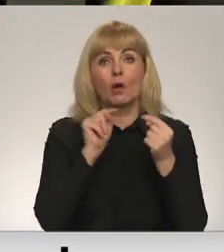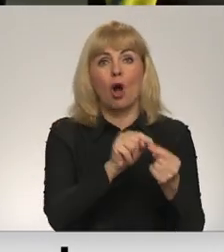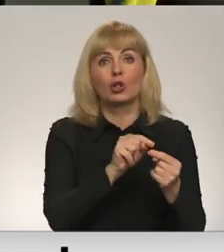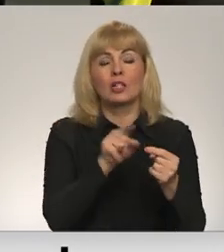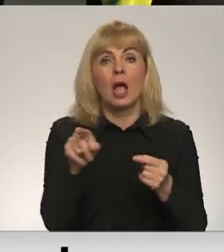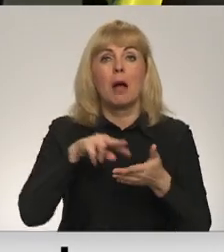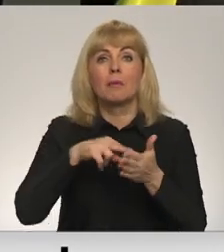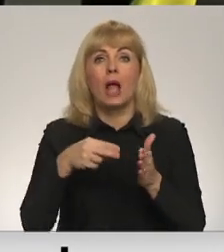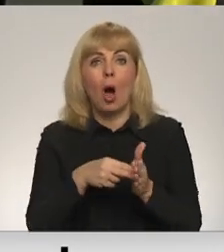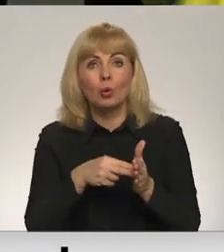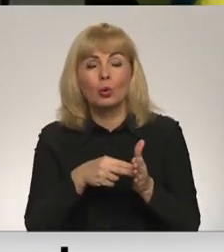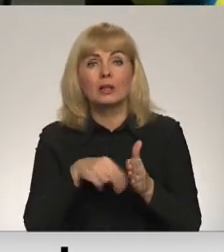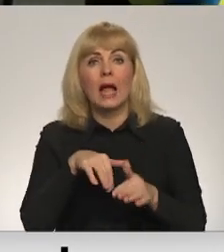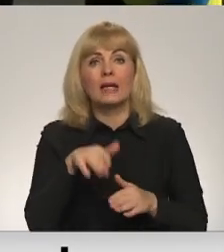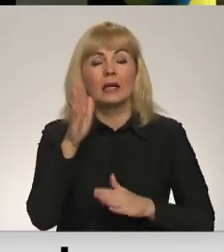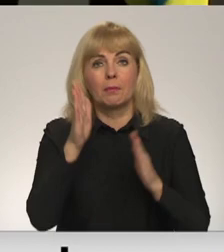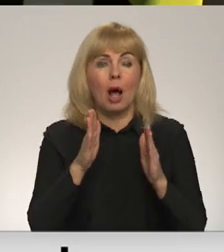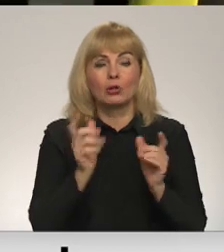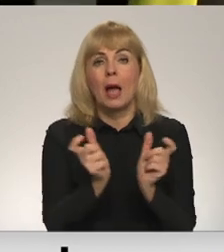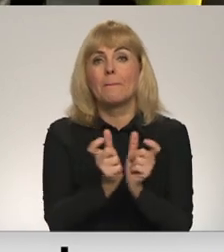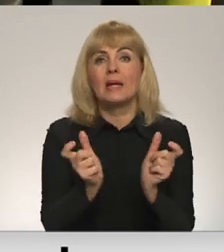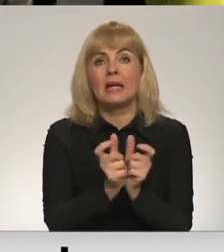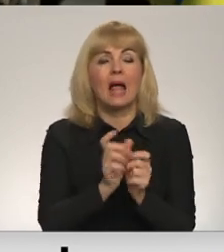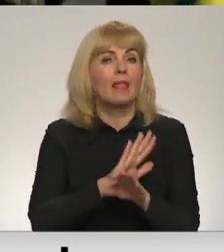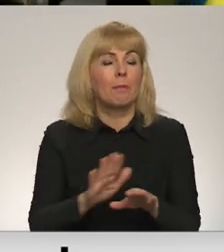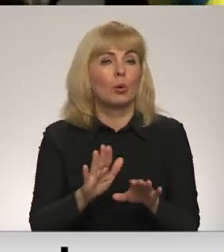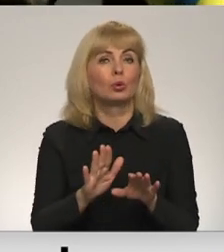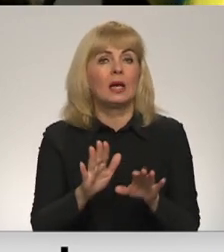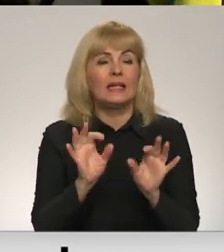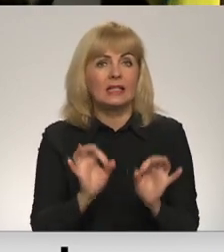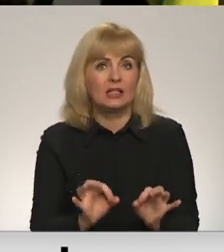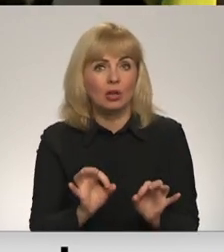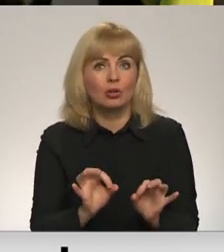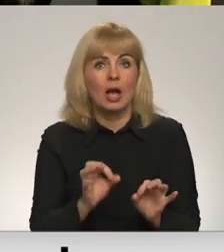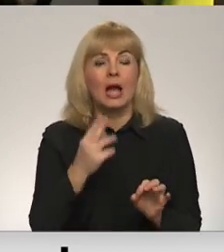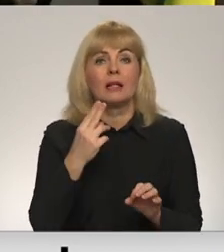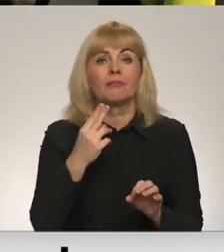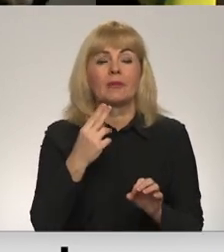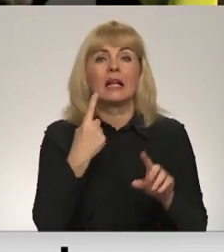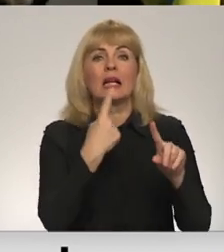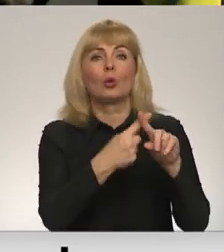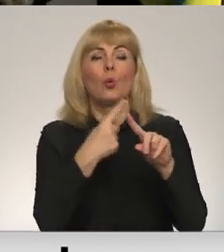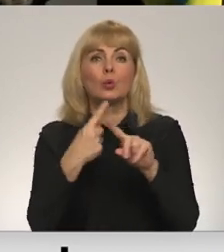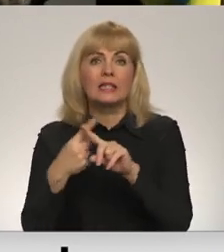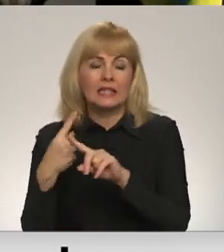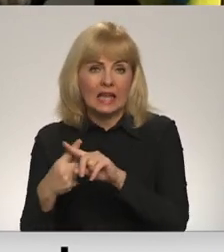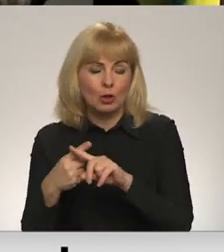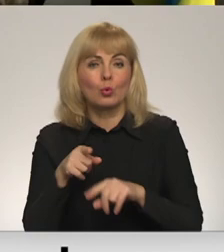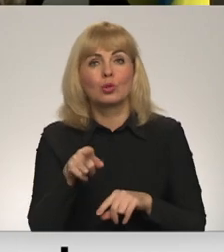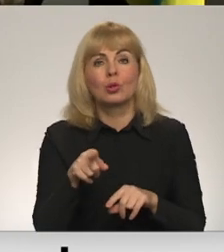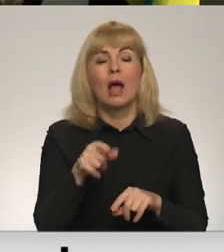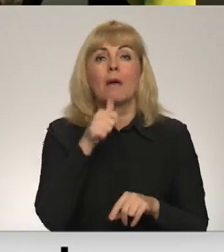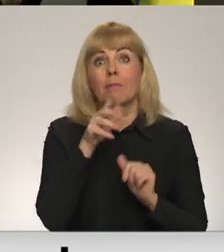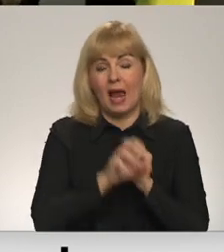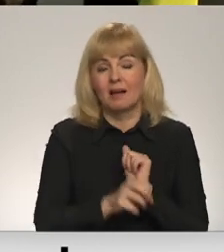plāno īstenībā iet balsot, lai šie biļeti nebūtu īsti, vilkt divus krustiņus, to vai to kāds ņems vērā un kāda beigās